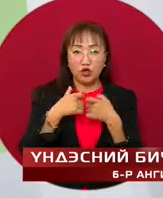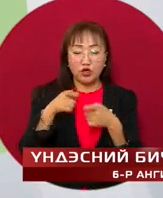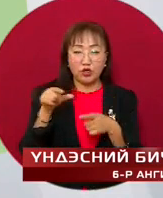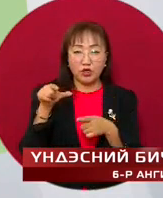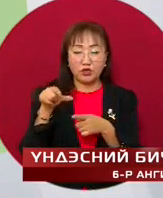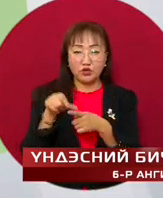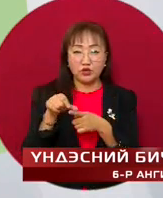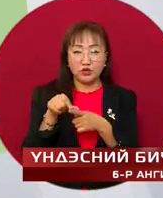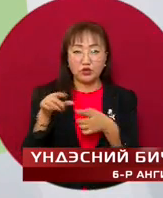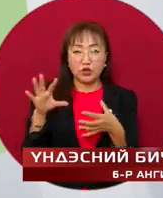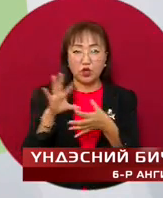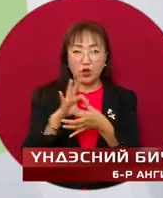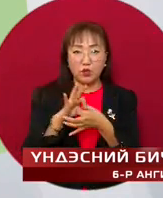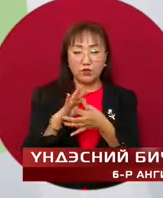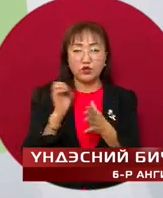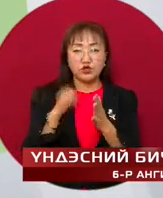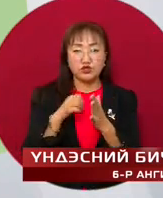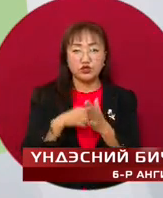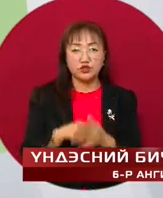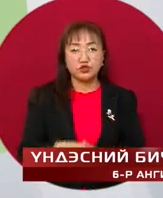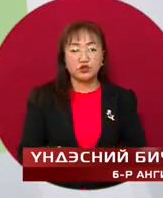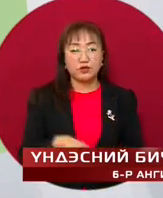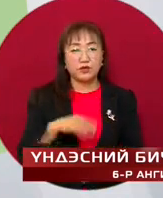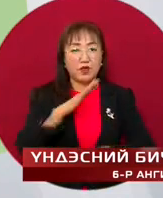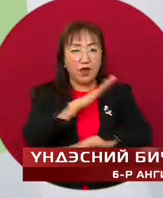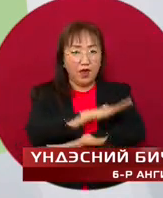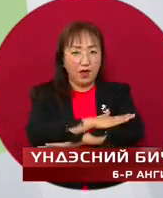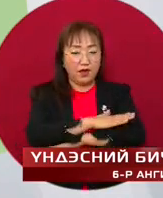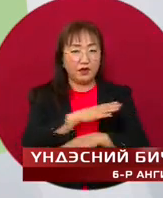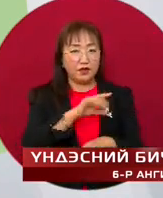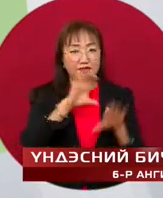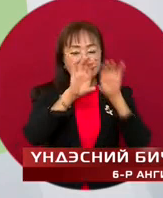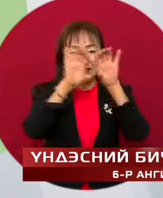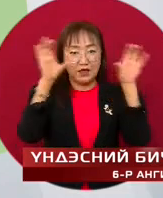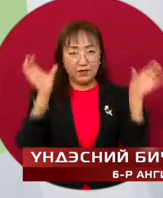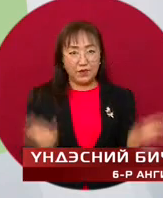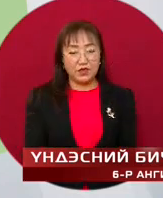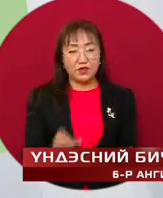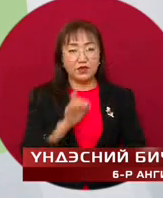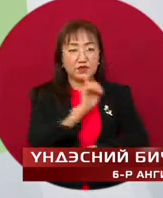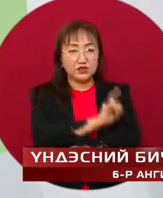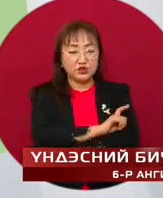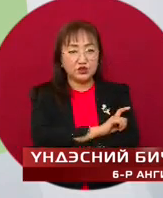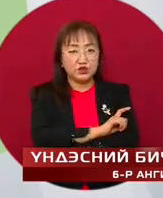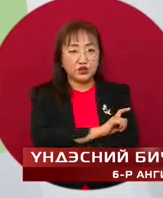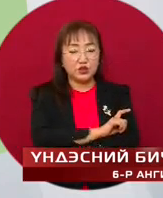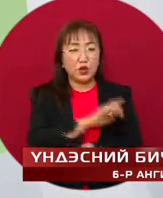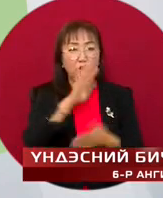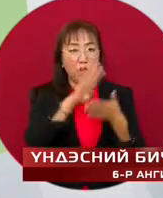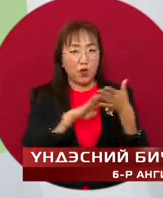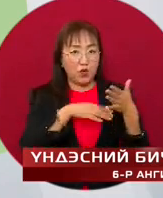нөхцлөөр холбох ёстой. За, анги, самбар, хичээл, хуваар, үндсэн,